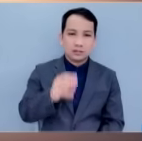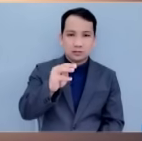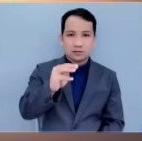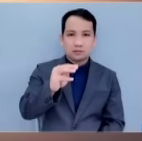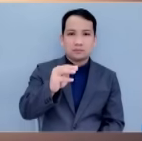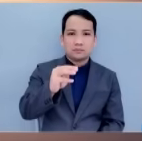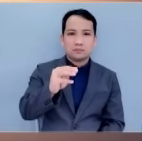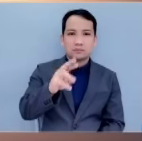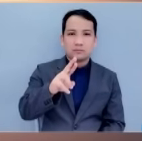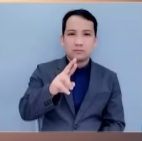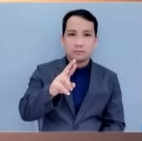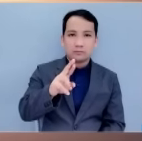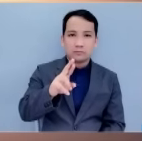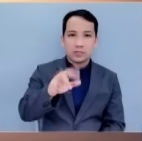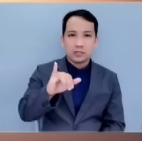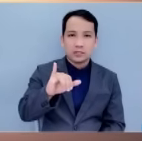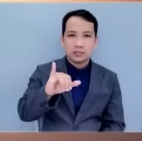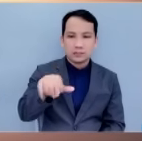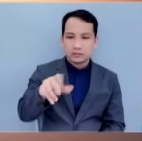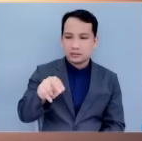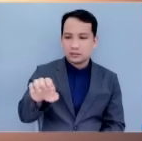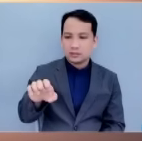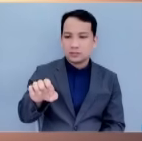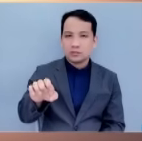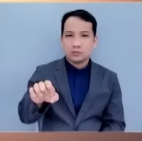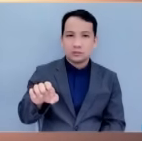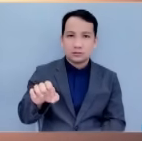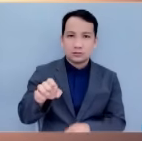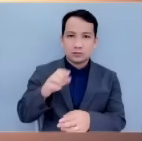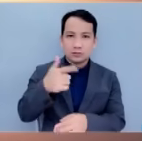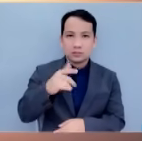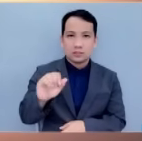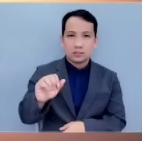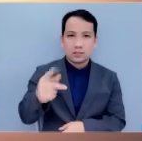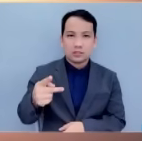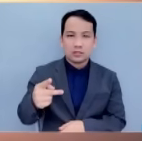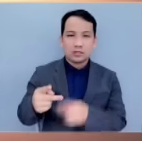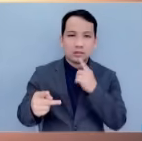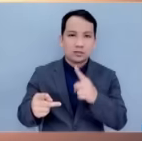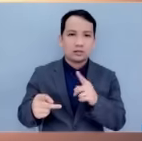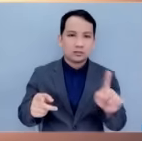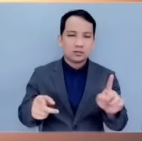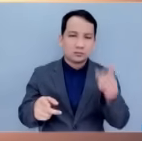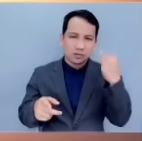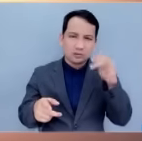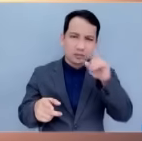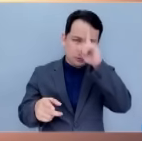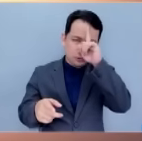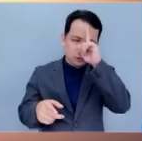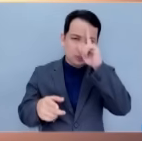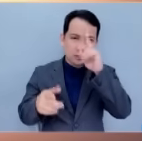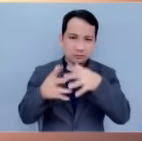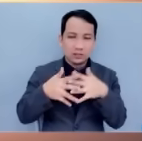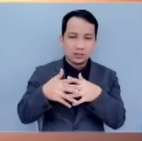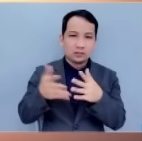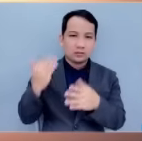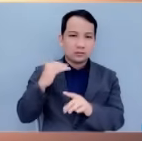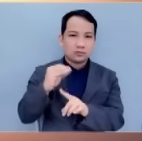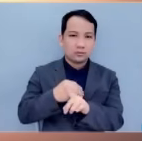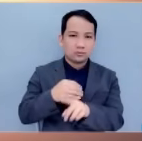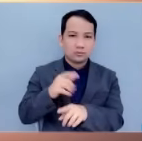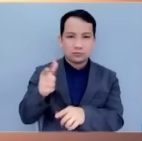kilala bilang si Jacqueline Jose. May lahing German-American si Jacqueline na isinilang noong October